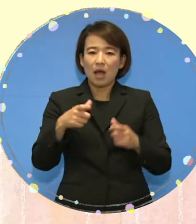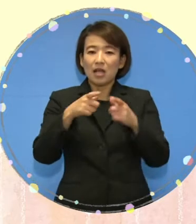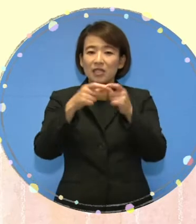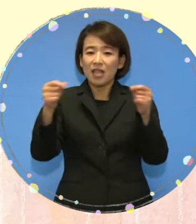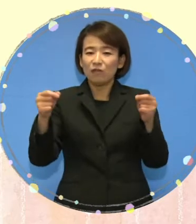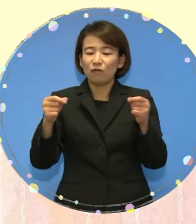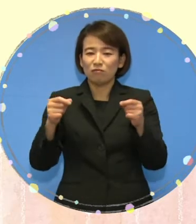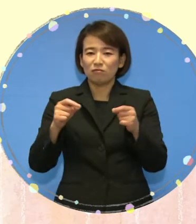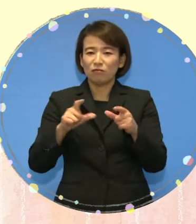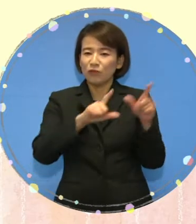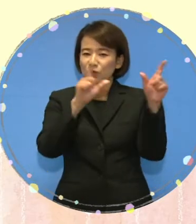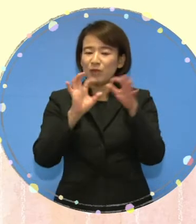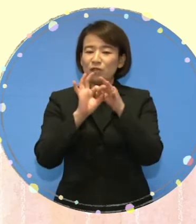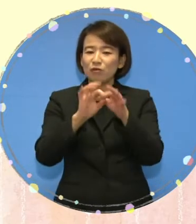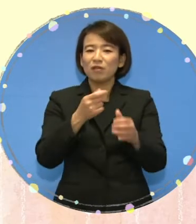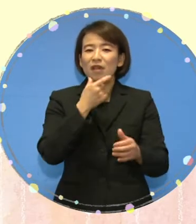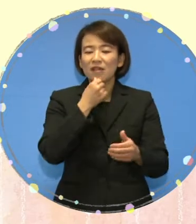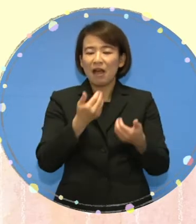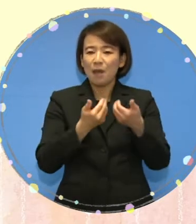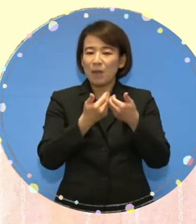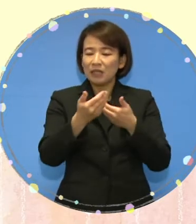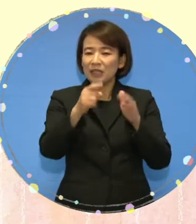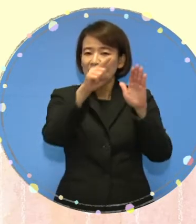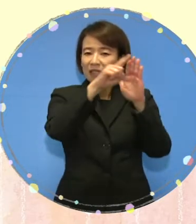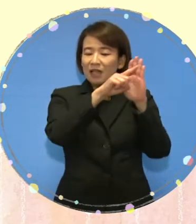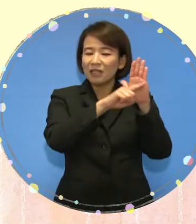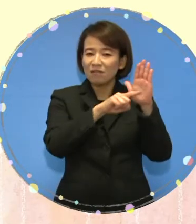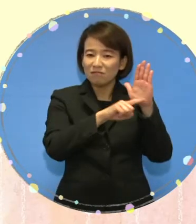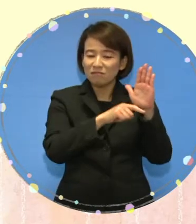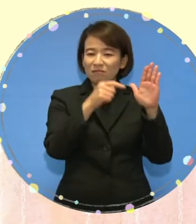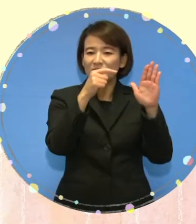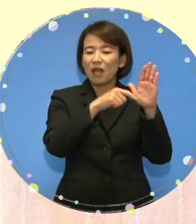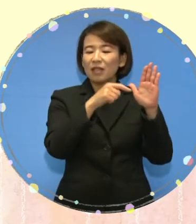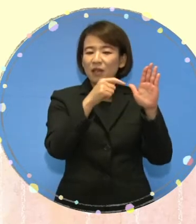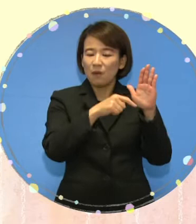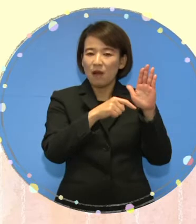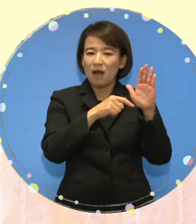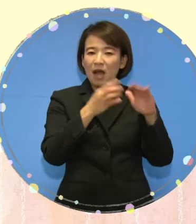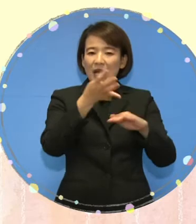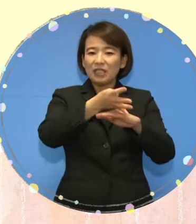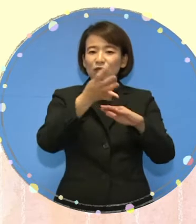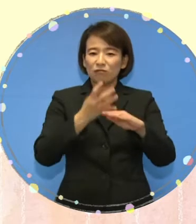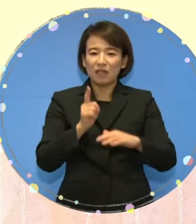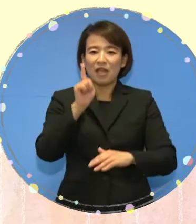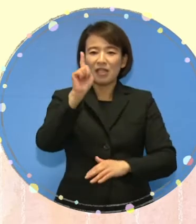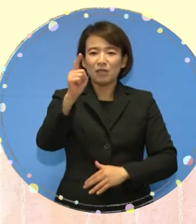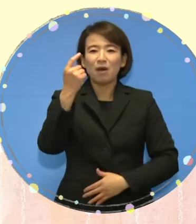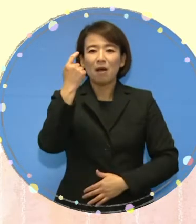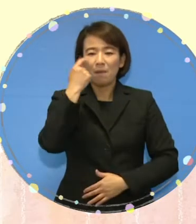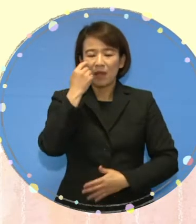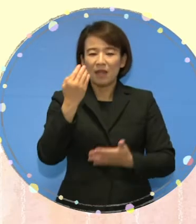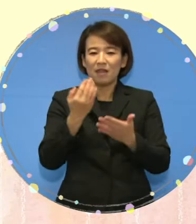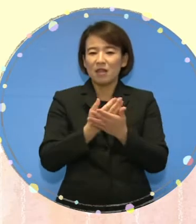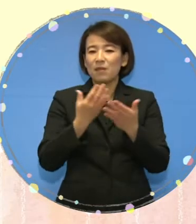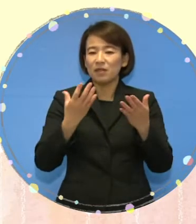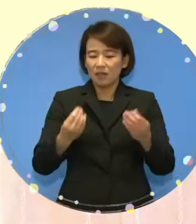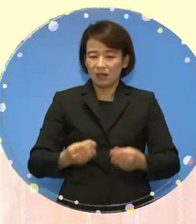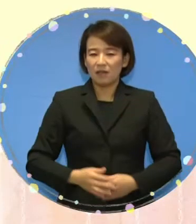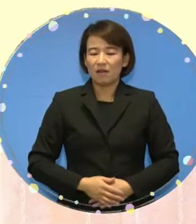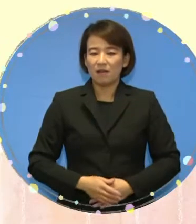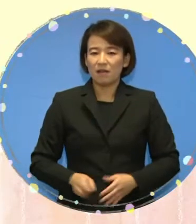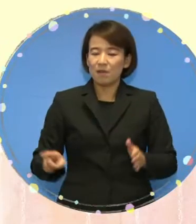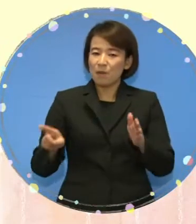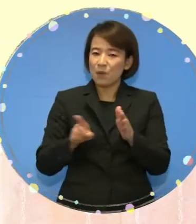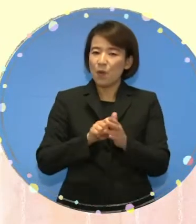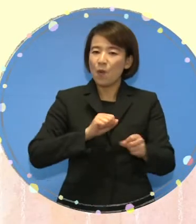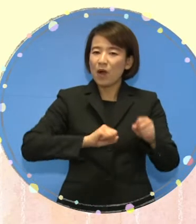住み続けたい街ランキングにmarni マルニおいては四国1位にランクインするなどこれまで